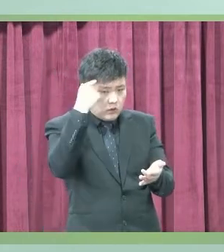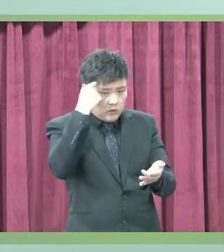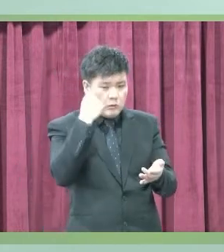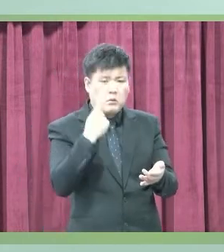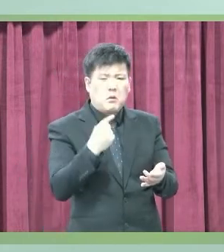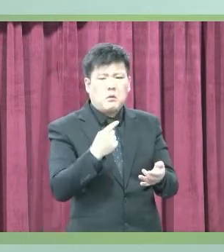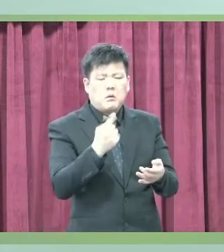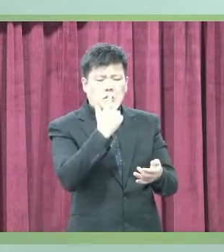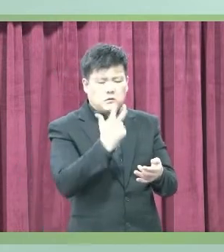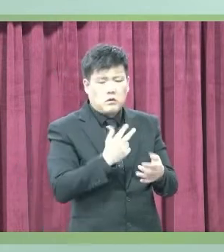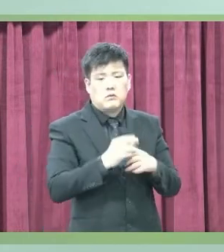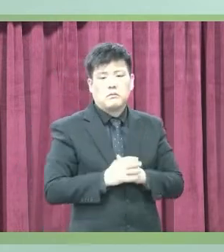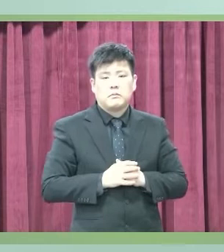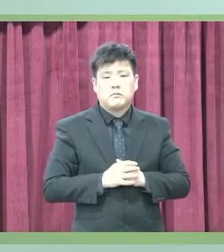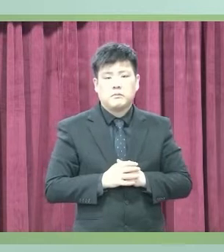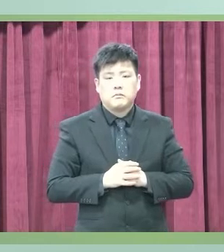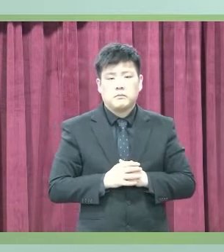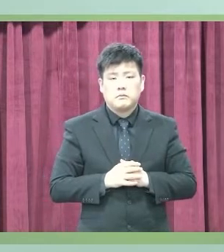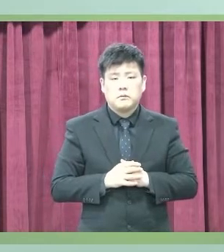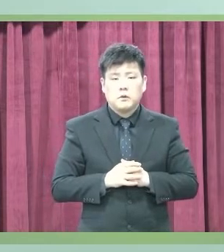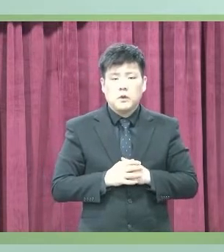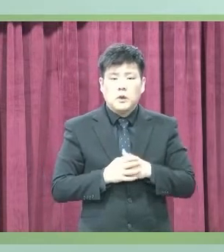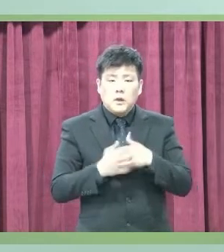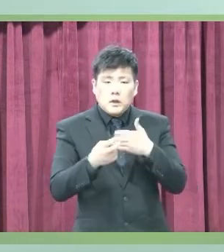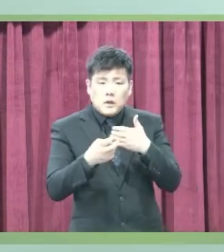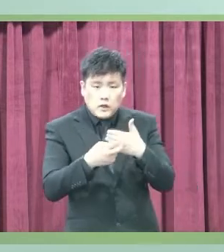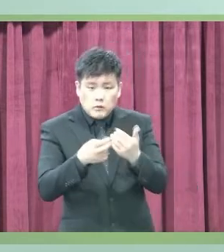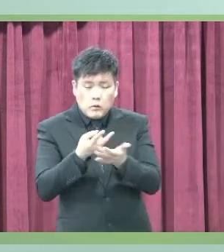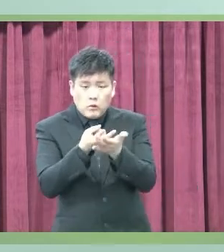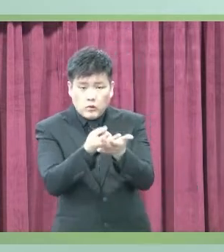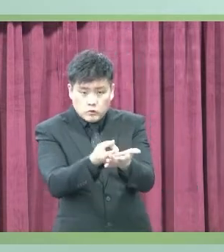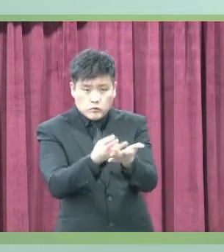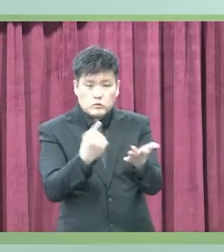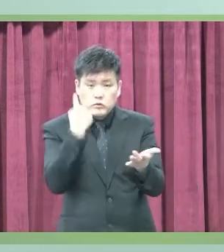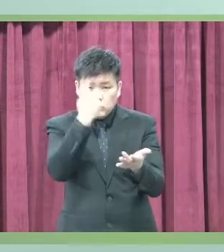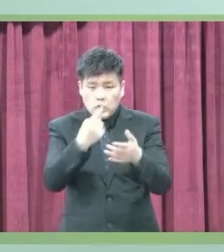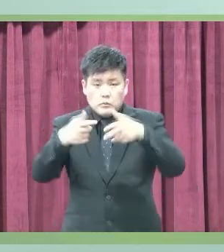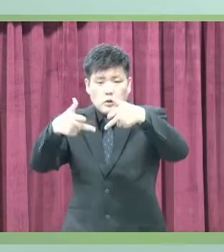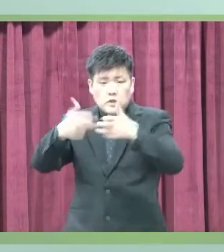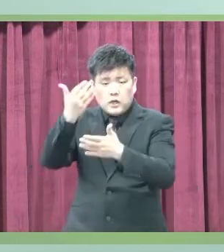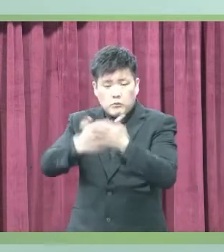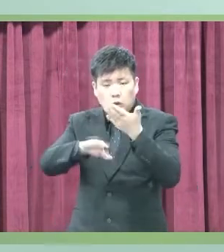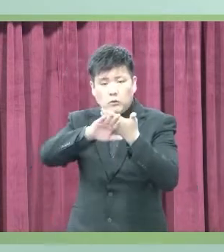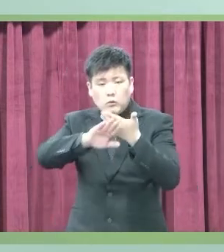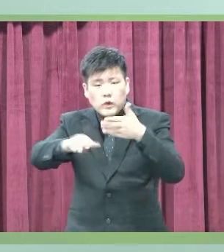최대 2.7배였습니다. 반면 입원 일수 배수 차이는 특히 안면을 제외한 외부 장애의